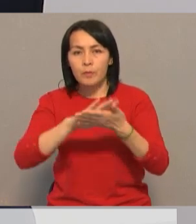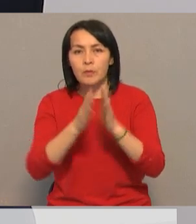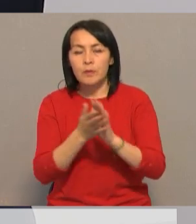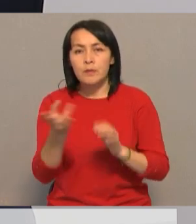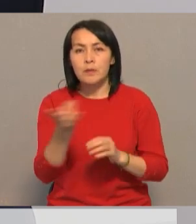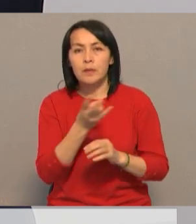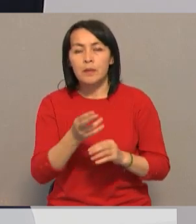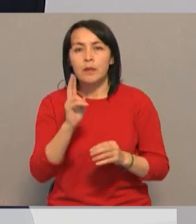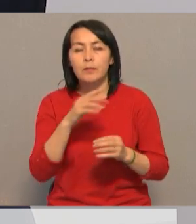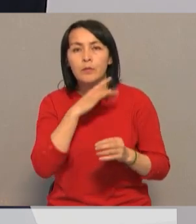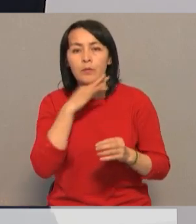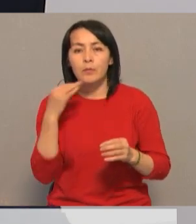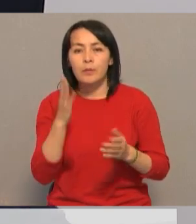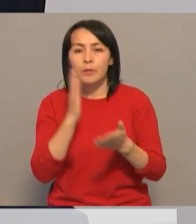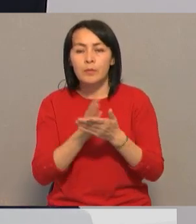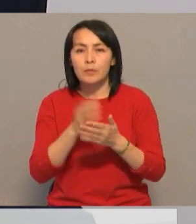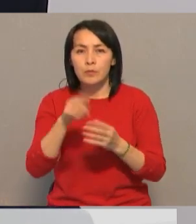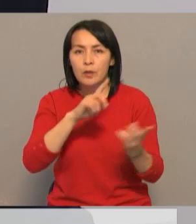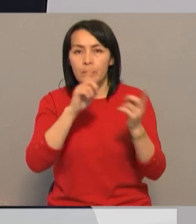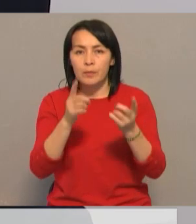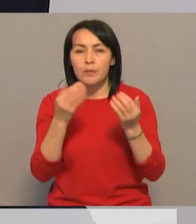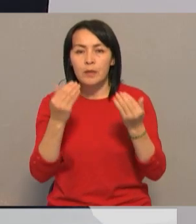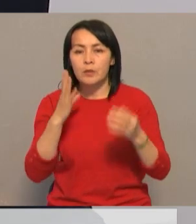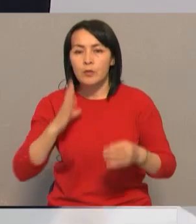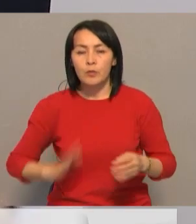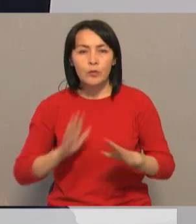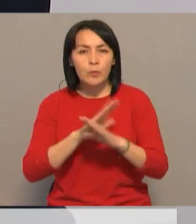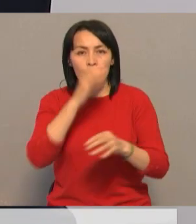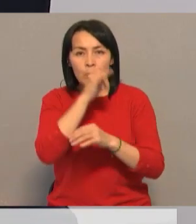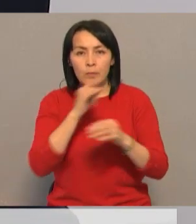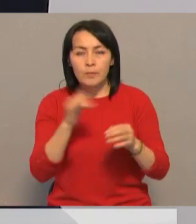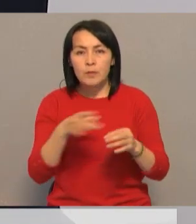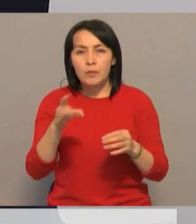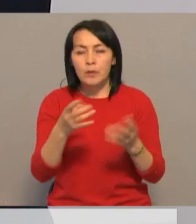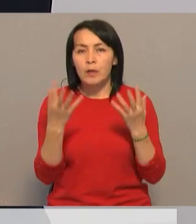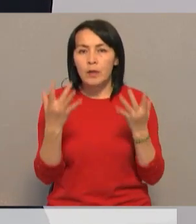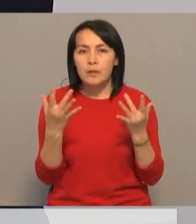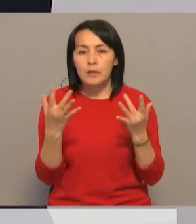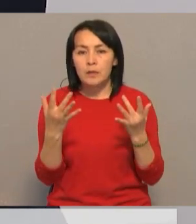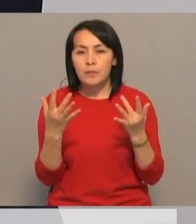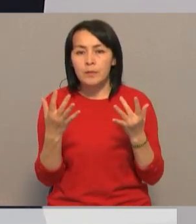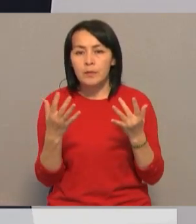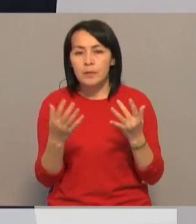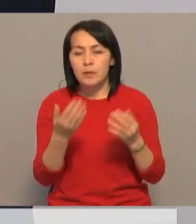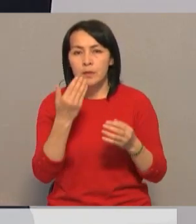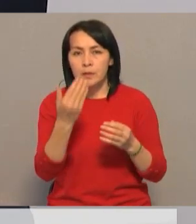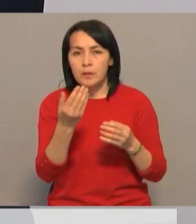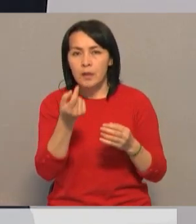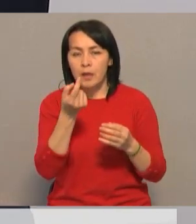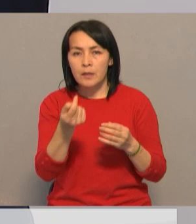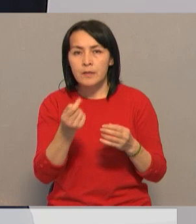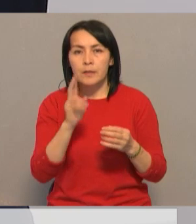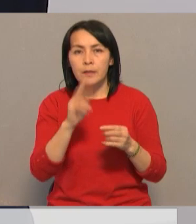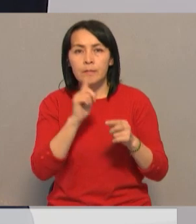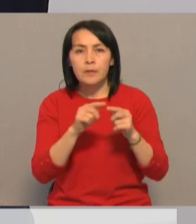керексіздер. Кім көбірек келіссе, сол жаққа бере береміз. Біз қазір күтіп отырмаймыз, мына аудандық мынанша еді деп, сен лимитін бітіп қалды деп, кім